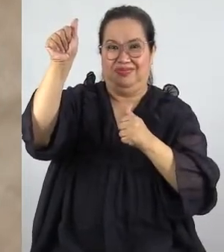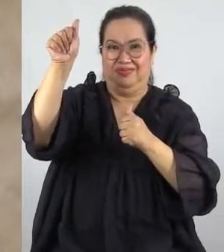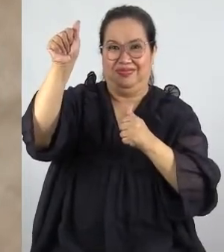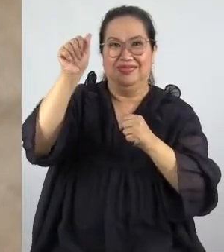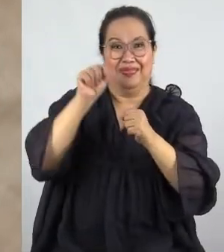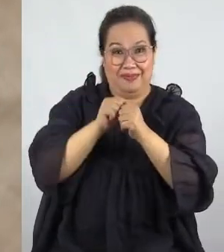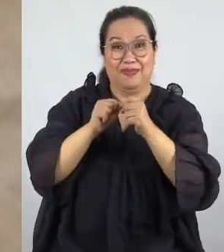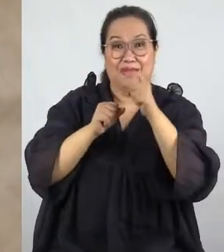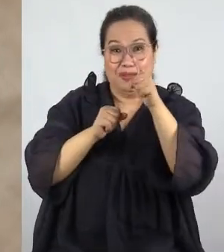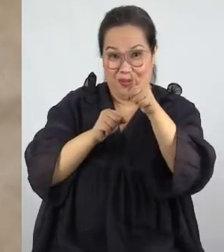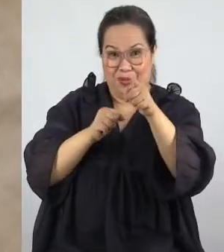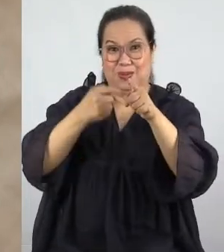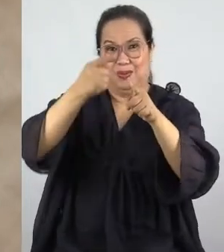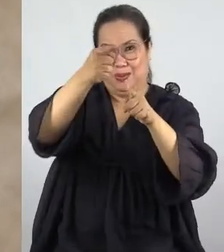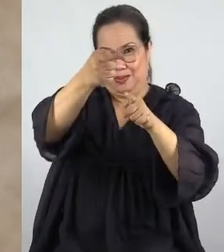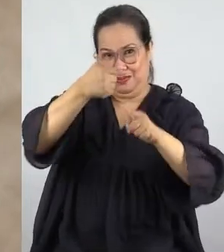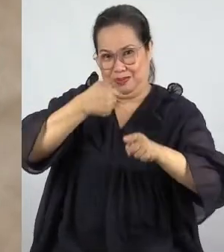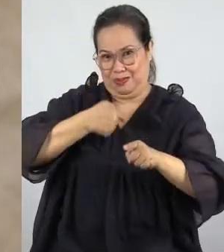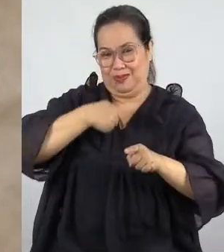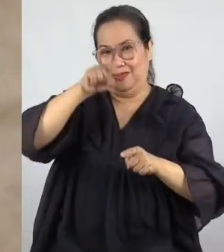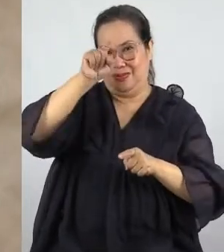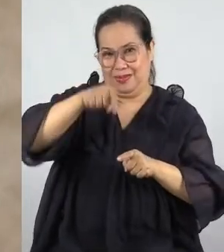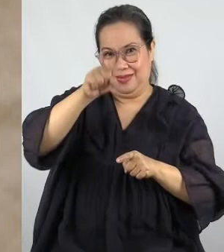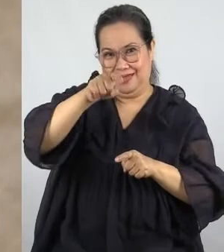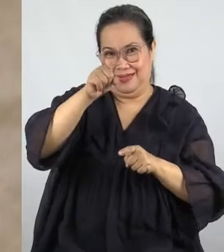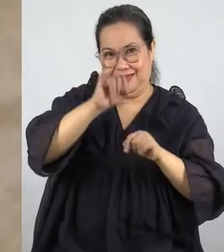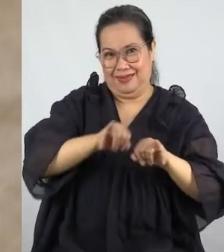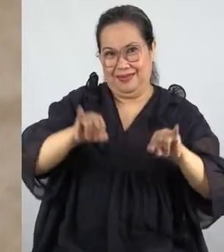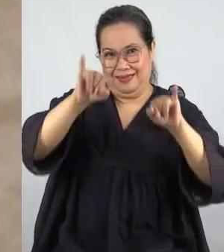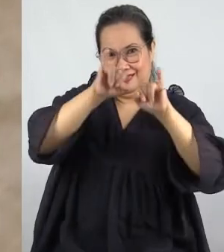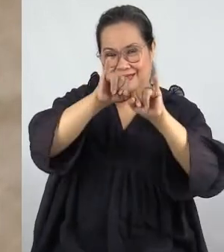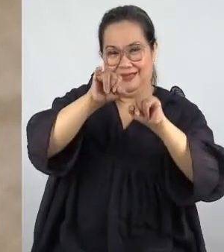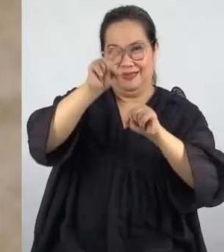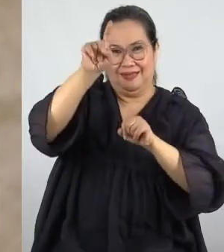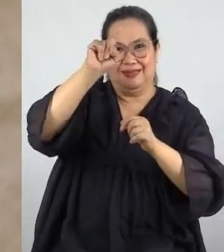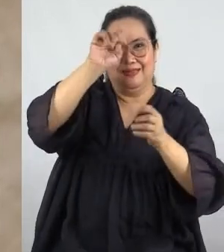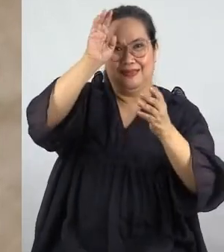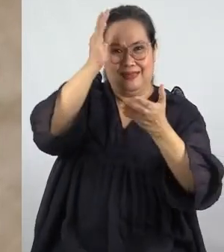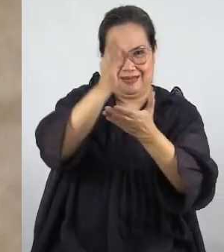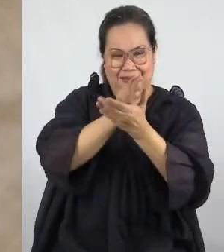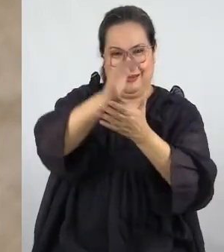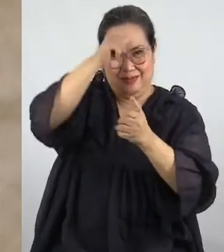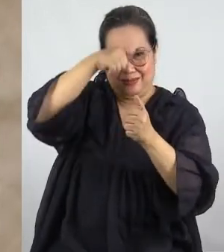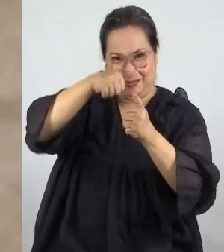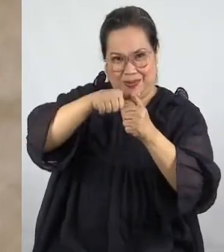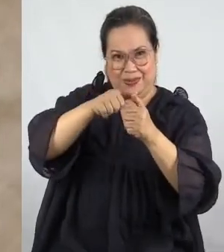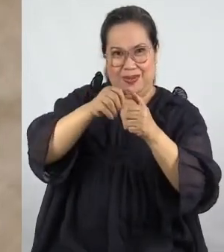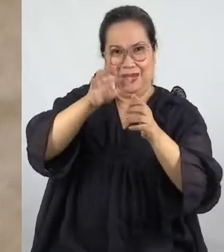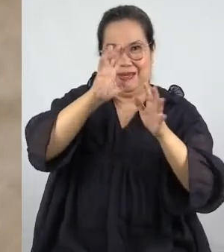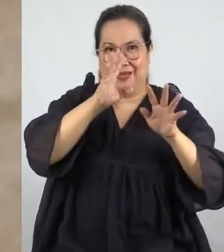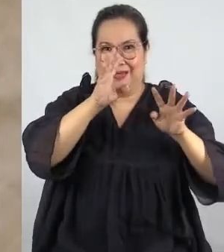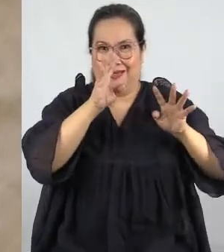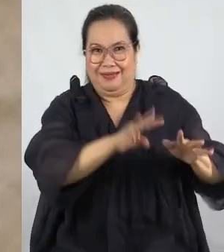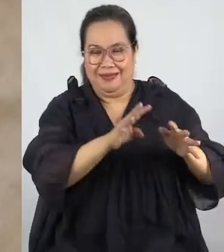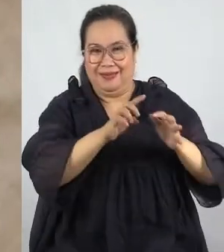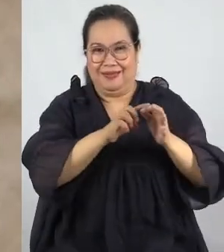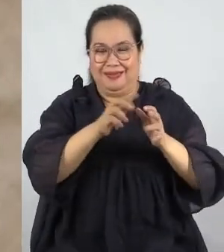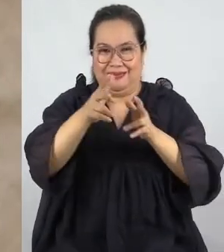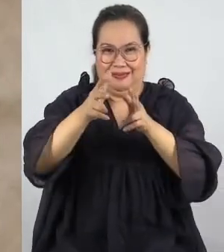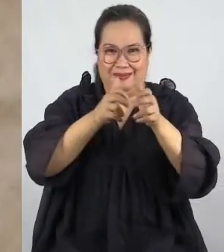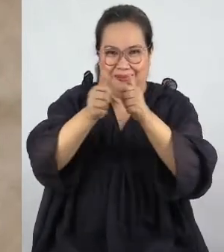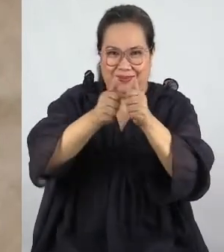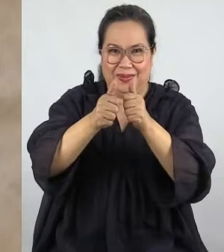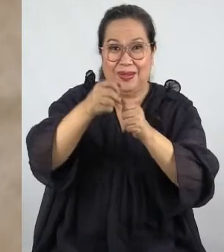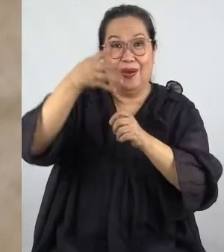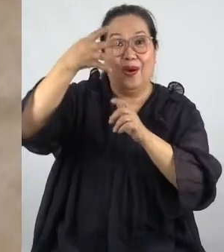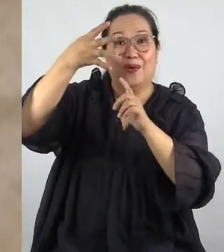So, kailangan natin tandaan, talikuran, at takbuhin ang karera ng buhay.